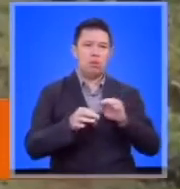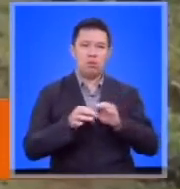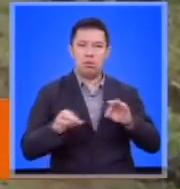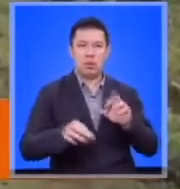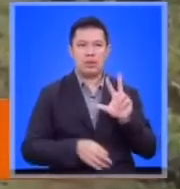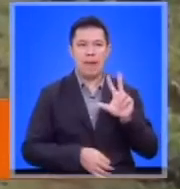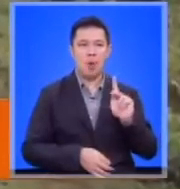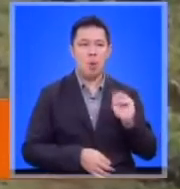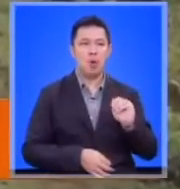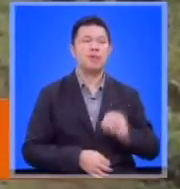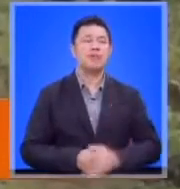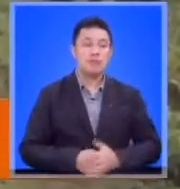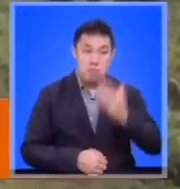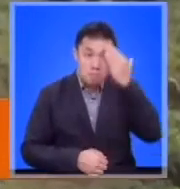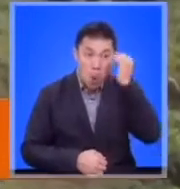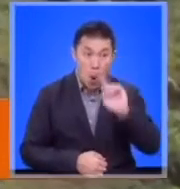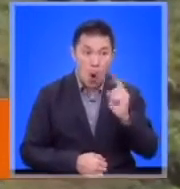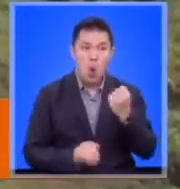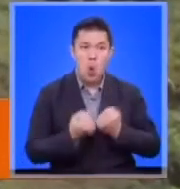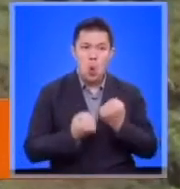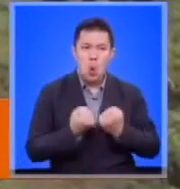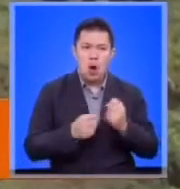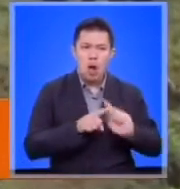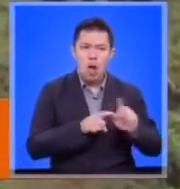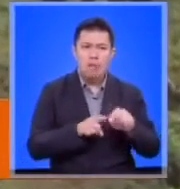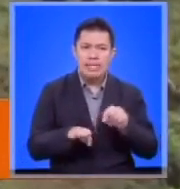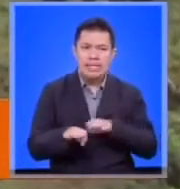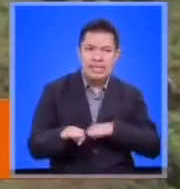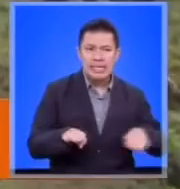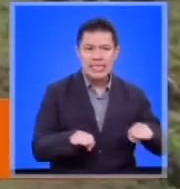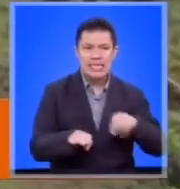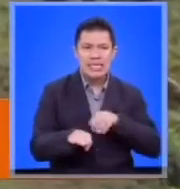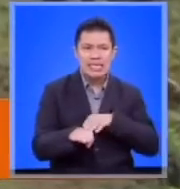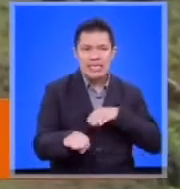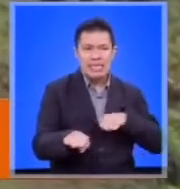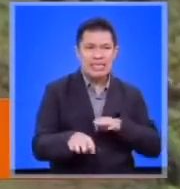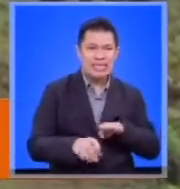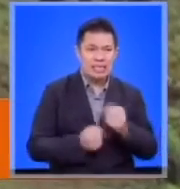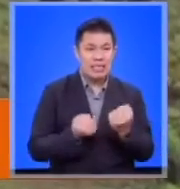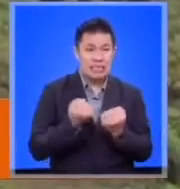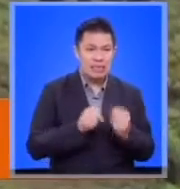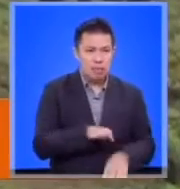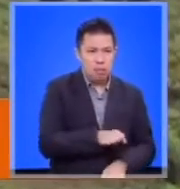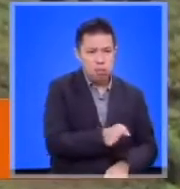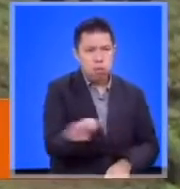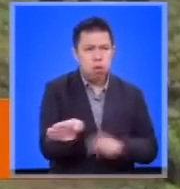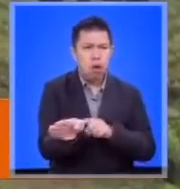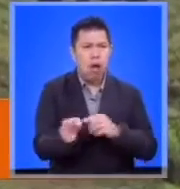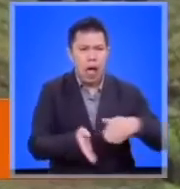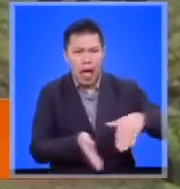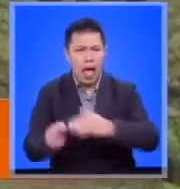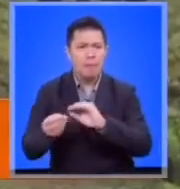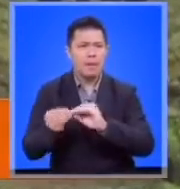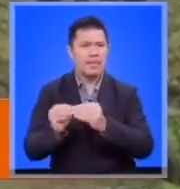3กิโลเมตรค่ะเนื่องจากว่ารถหลายคันเพื่อที่จะใช้เส้นทางรนด์ดังกล่าวเลี้ยวขวาเข้าถนนเลี่ยงเมืองหมายเลข